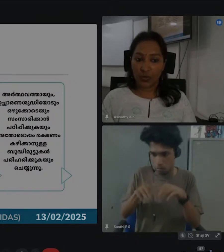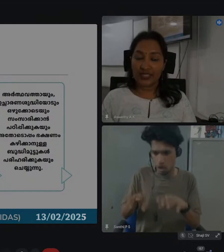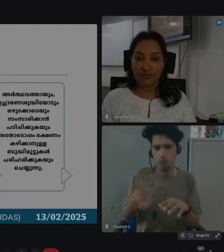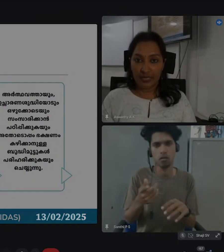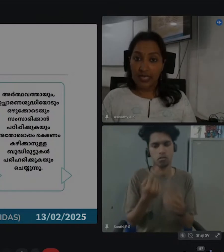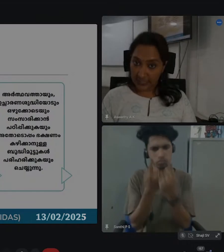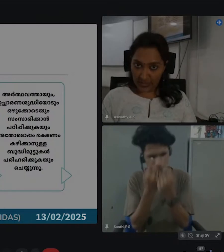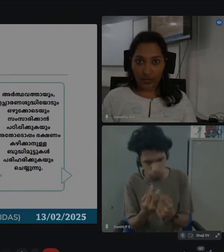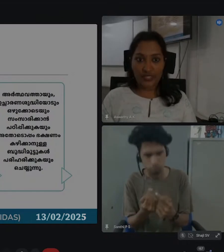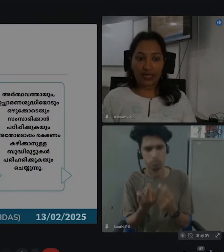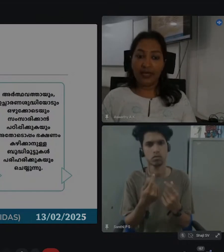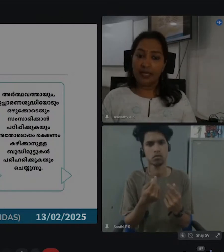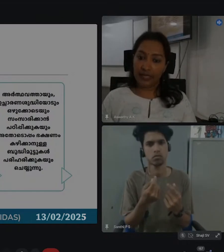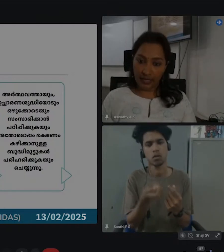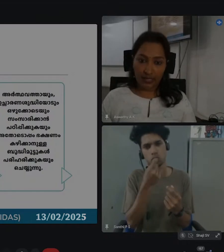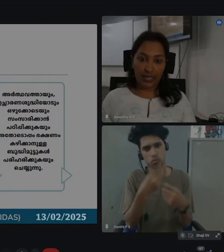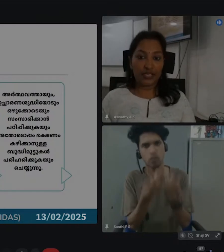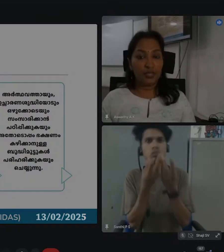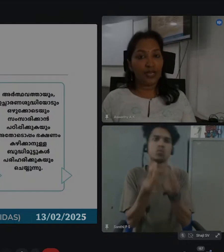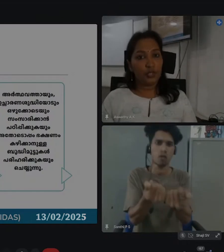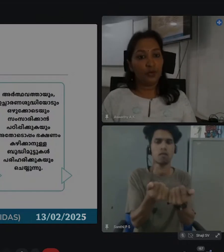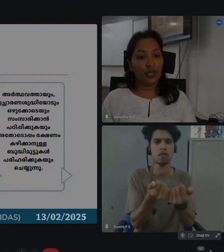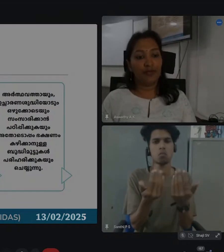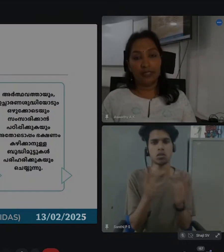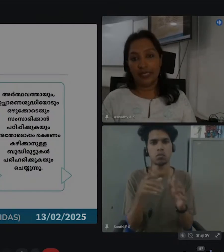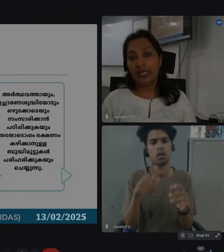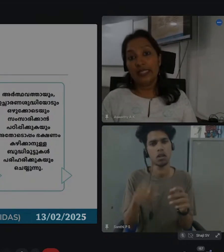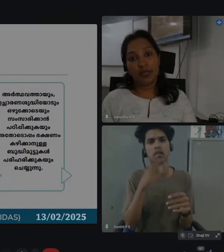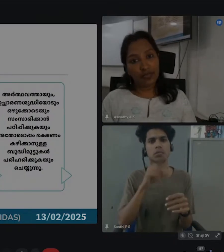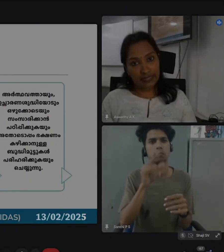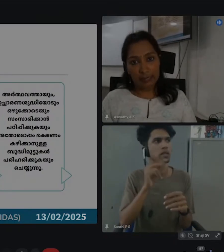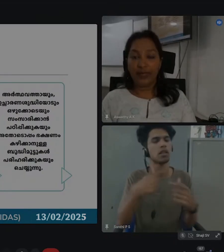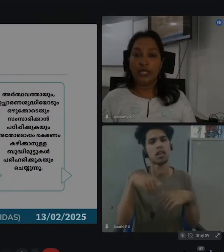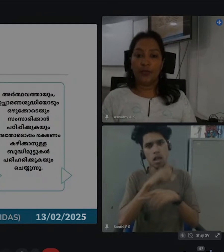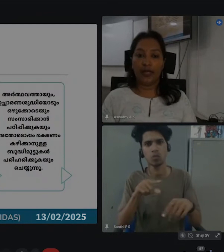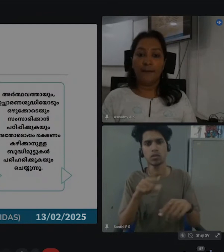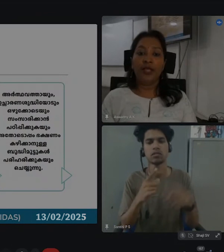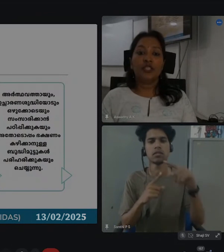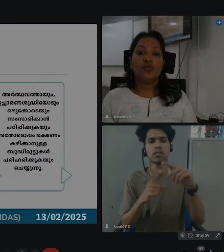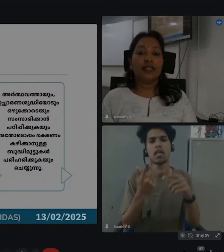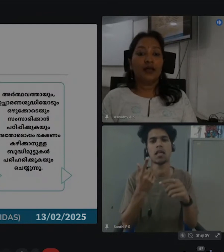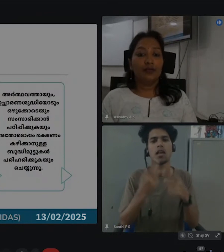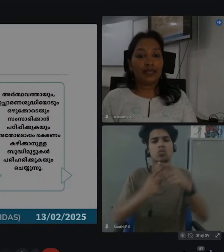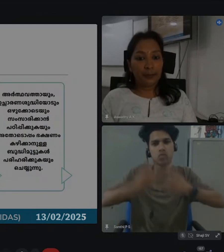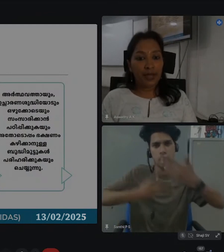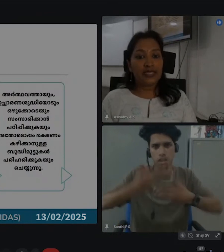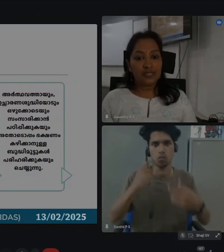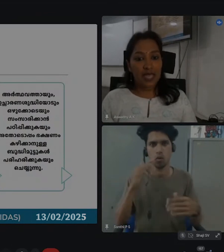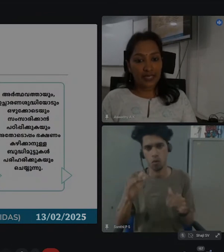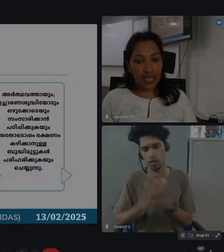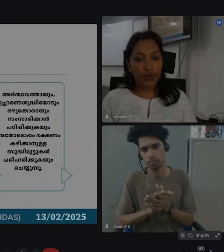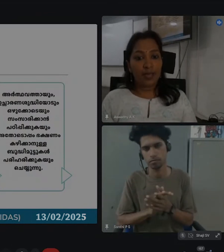സ്പീച്ച് ലാംഗ്വേജ് തെറപ്പി. പിന്നെ ഭക്ഷണം കഴിക്കുമ്പോൾ ഇതിനെ നമുക്ക് ഫീഡിംഗ് തെറപ്പി എന്ന് പറയാം. സോ